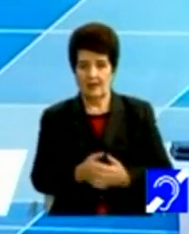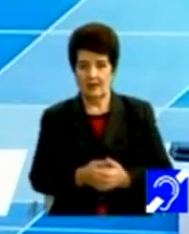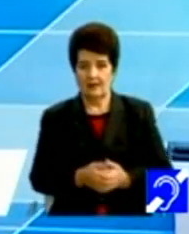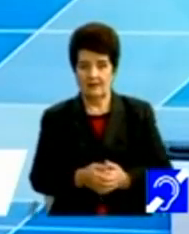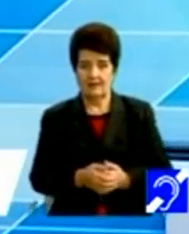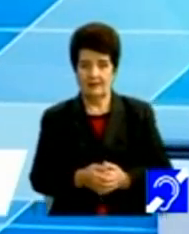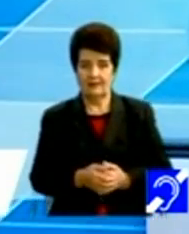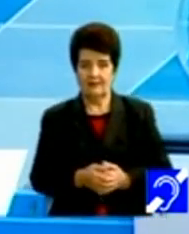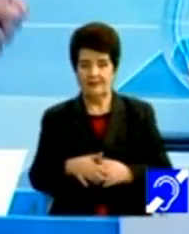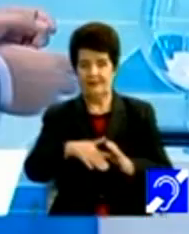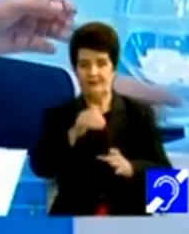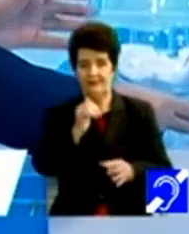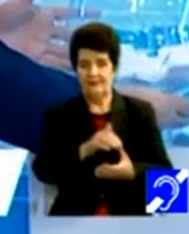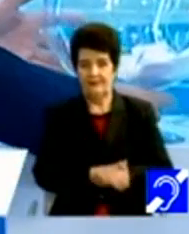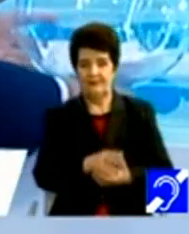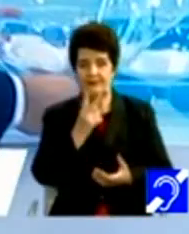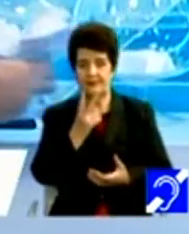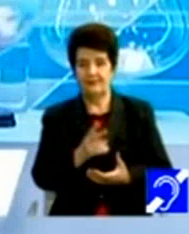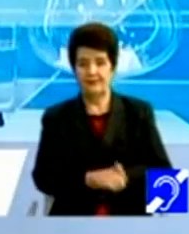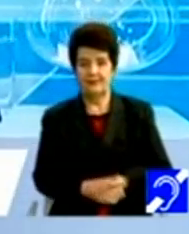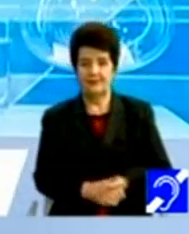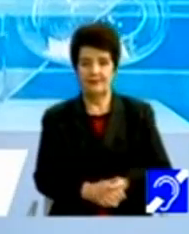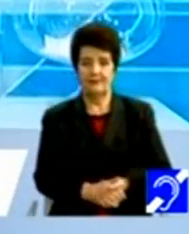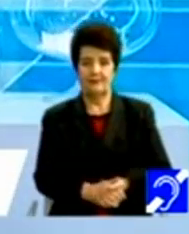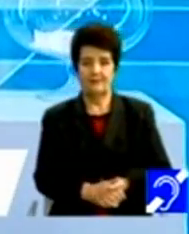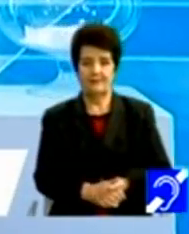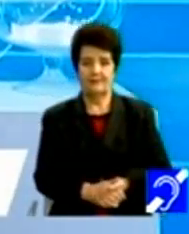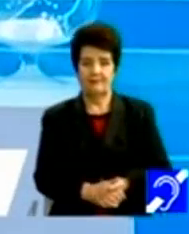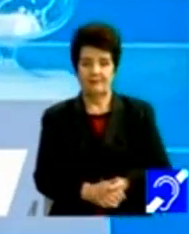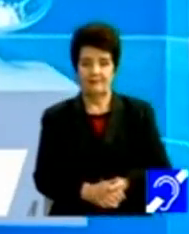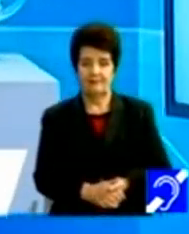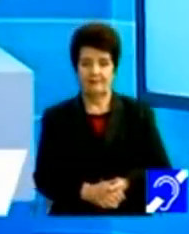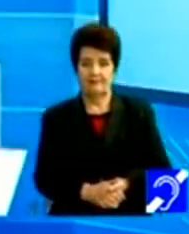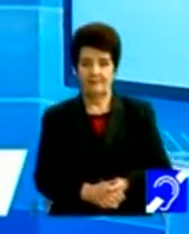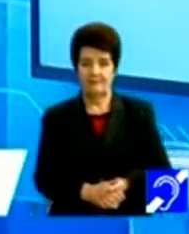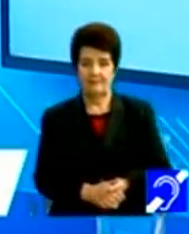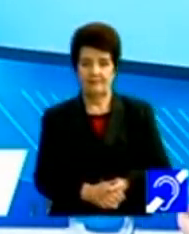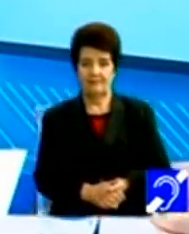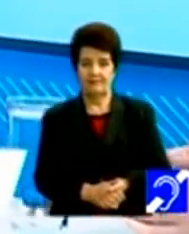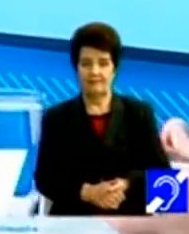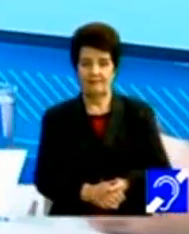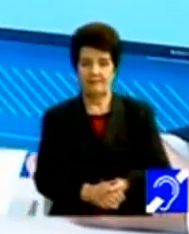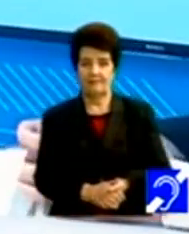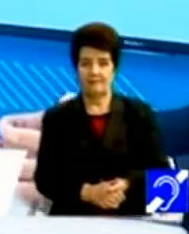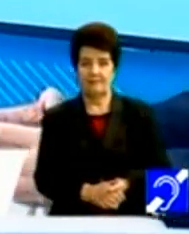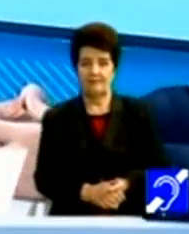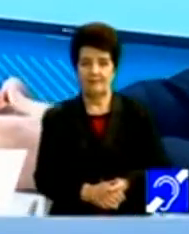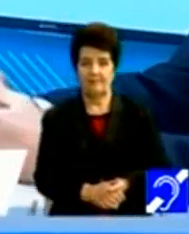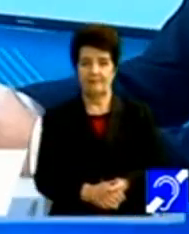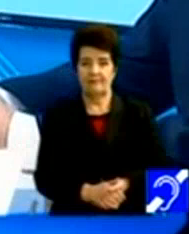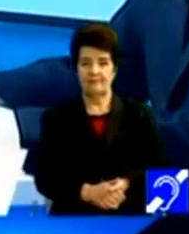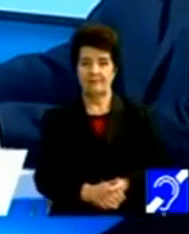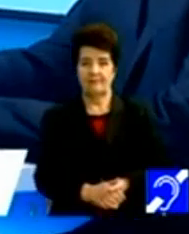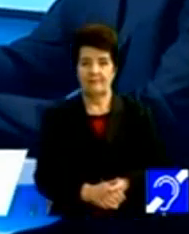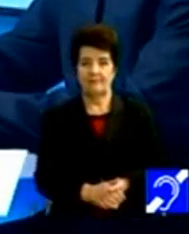întrebări. Întrebări din bulul acesta mare legate de atribuțiile președintelui. Haideți să le și amestecăm așa să fie totul, să nu